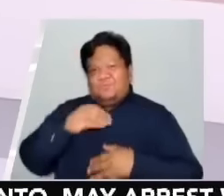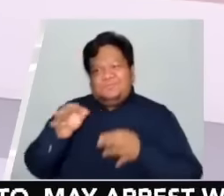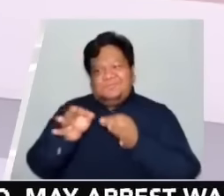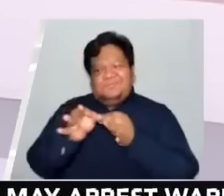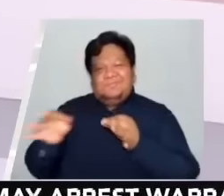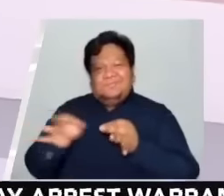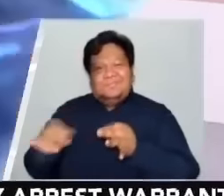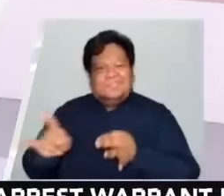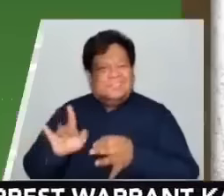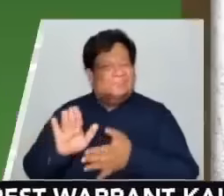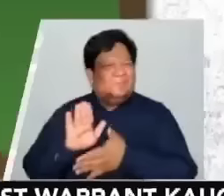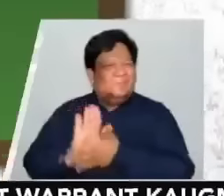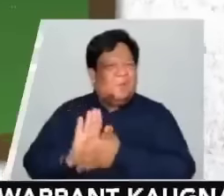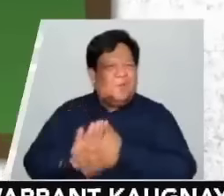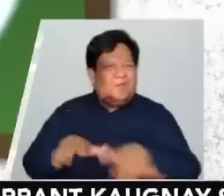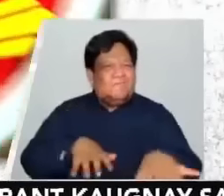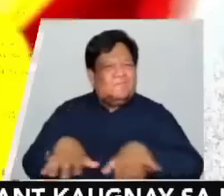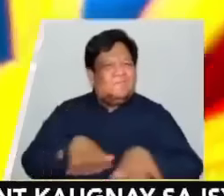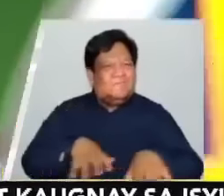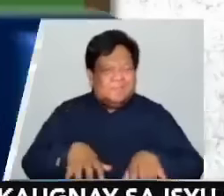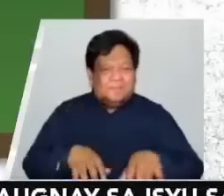Marisol Abdurrahman.